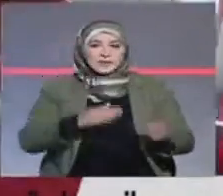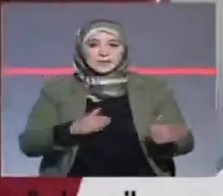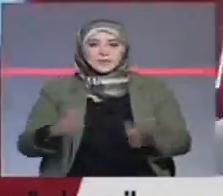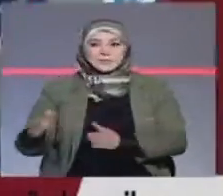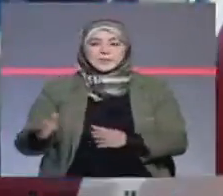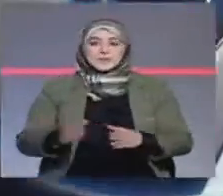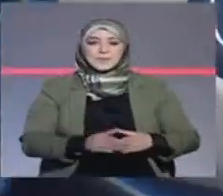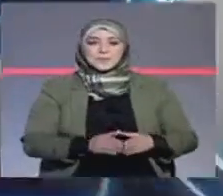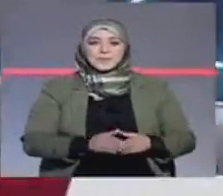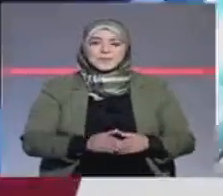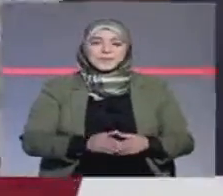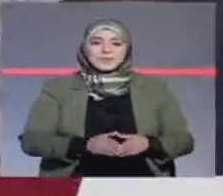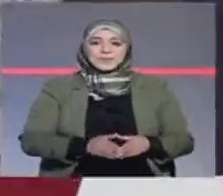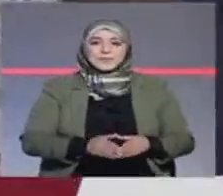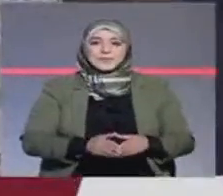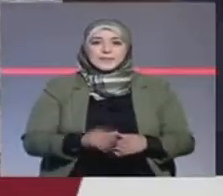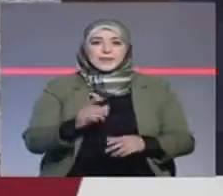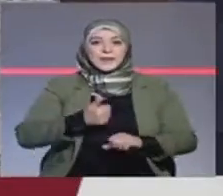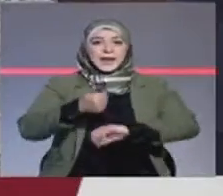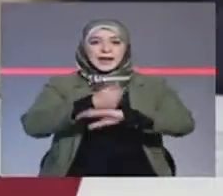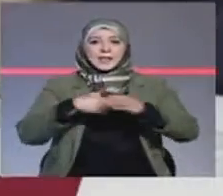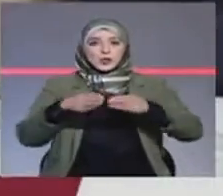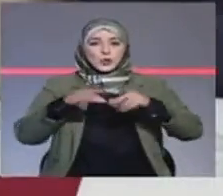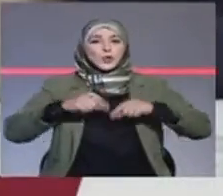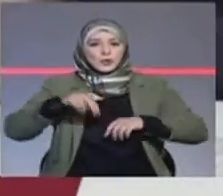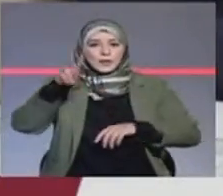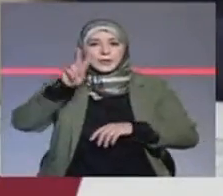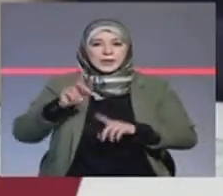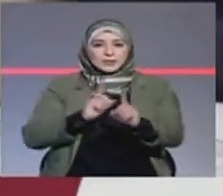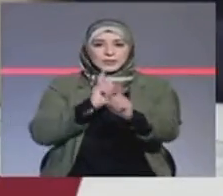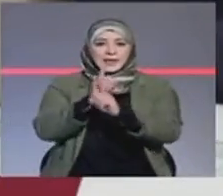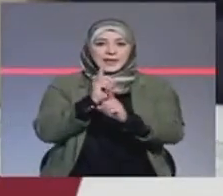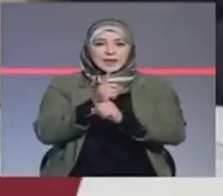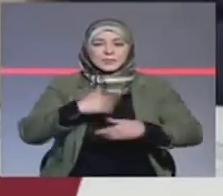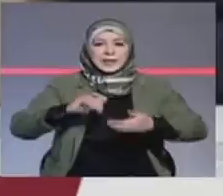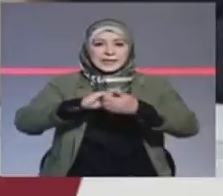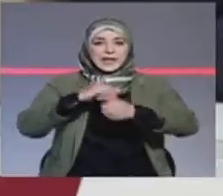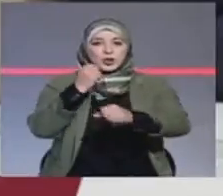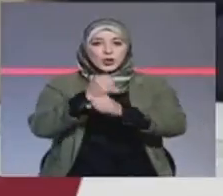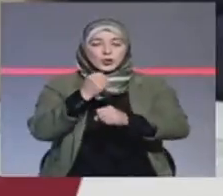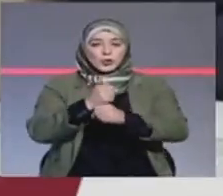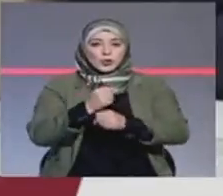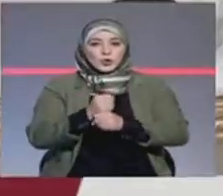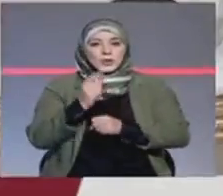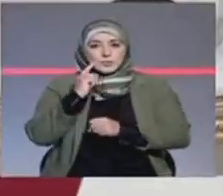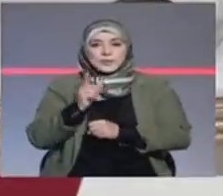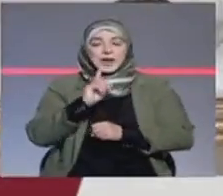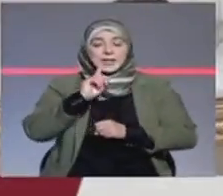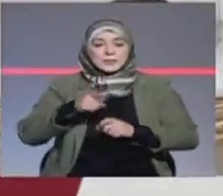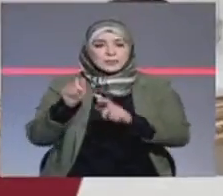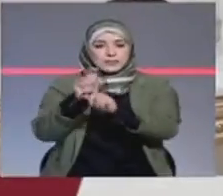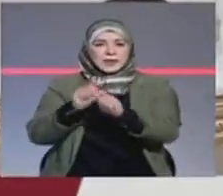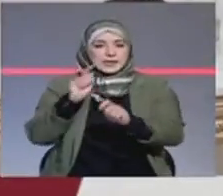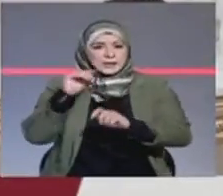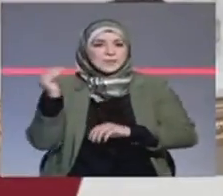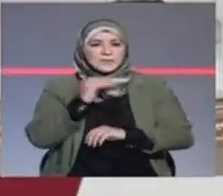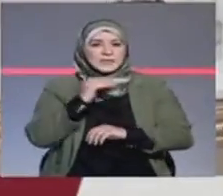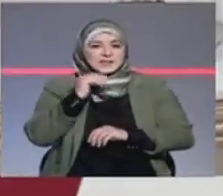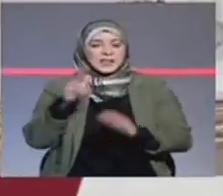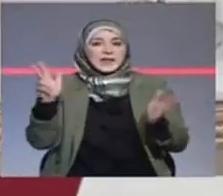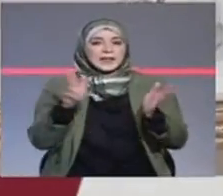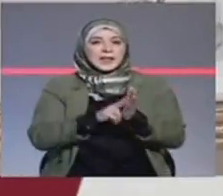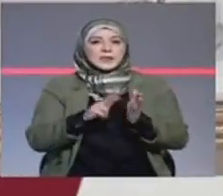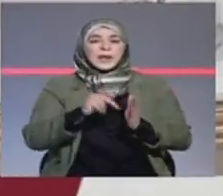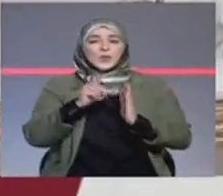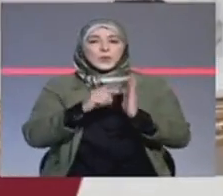تونس. رئيس الحكومة يؤكد خلال لقائه أمين عام المنظمة الشغيلة على الالتزام بالتسريع في تنفيذ